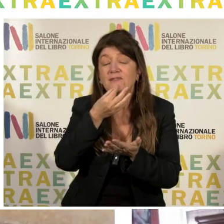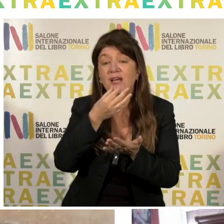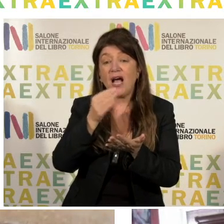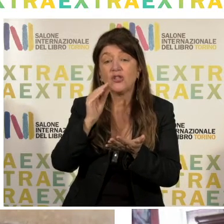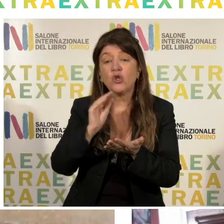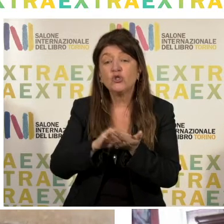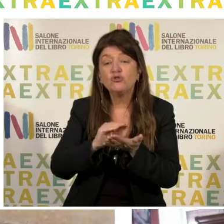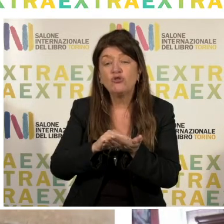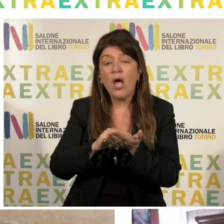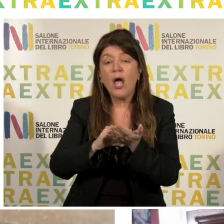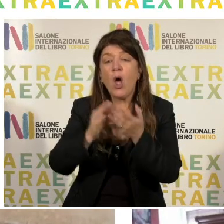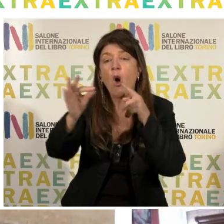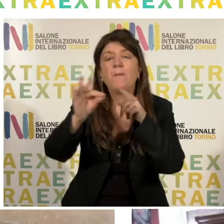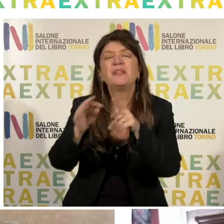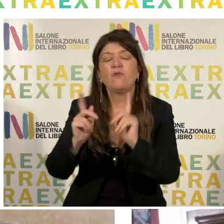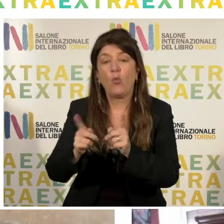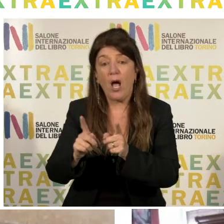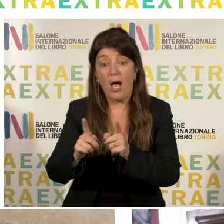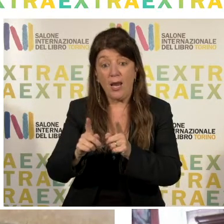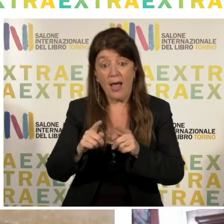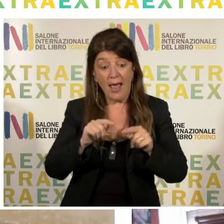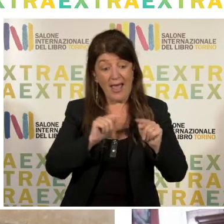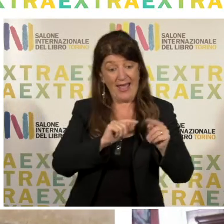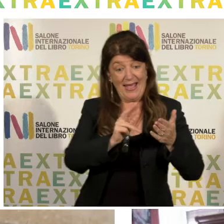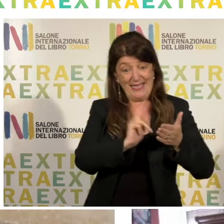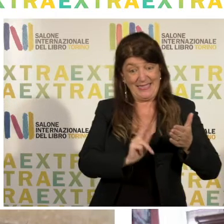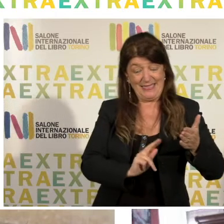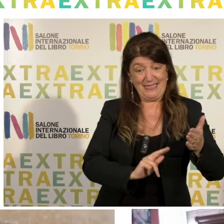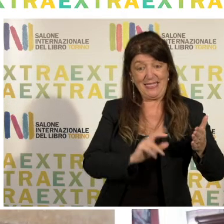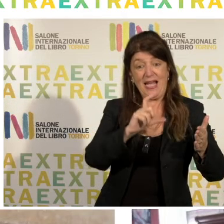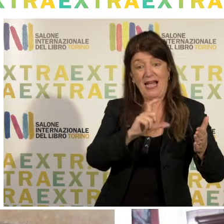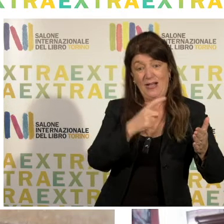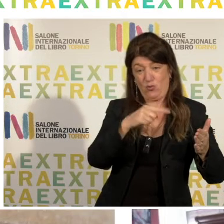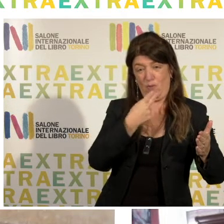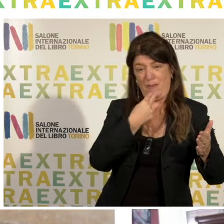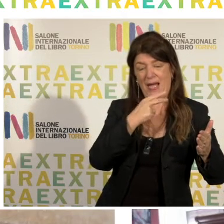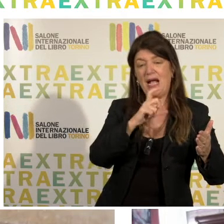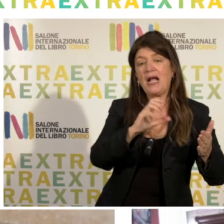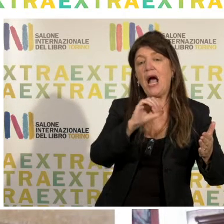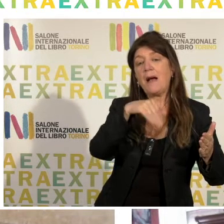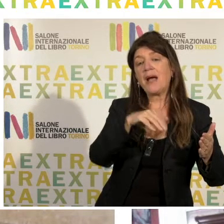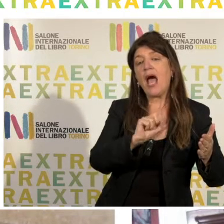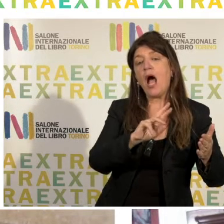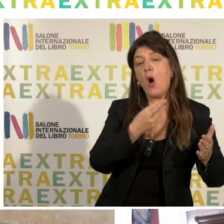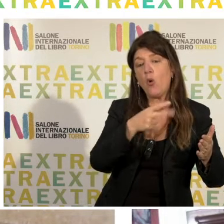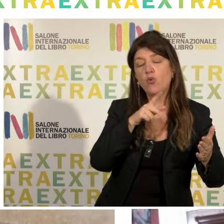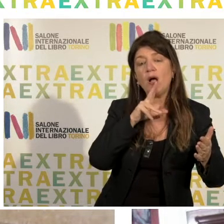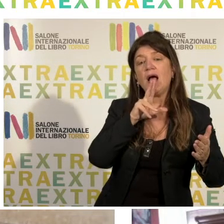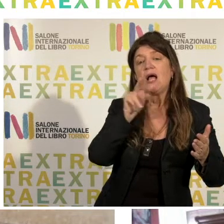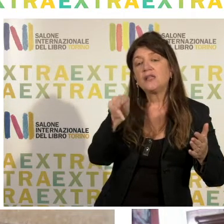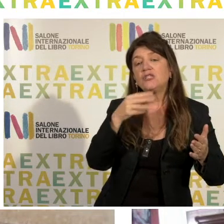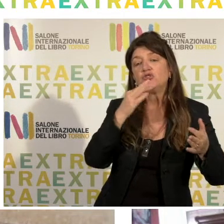sua frase famosa, chiamerà il caso re, che le religioni si illudono